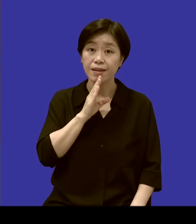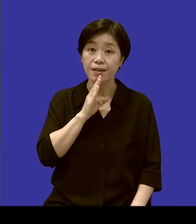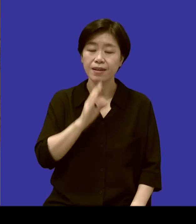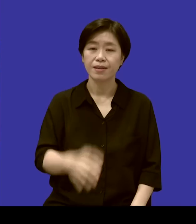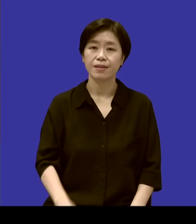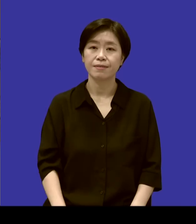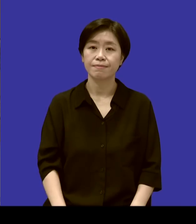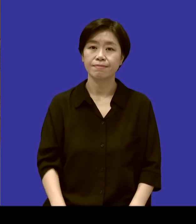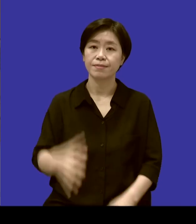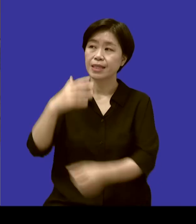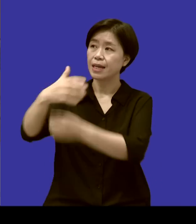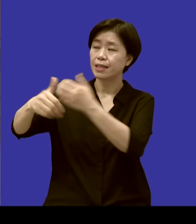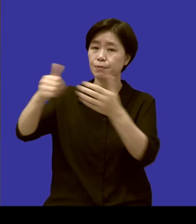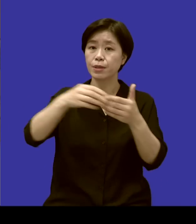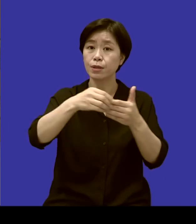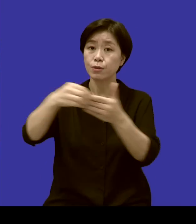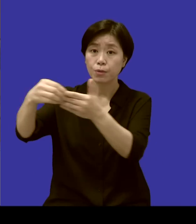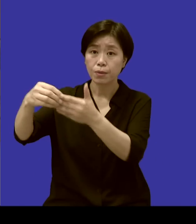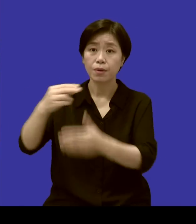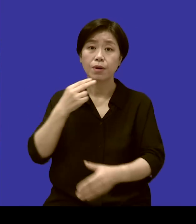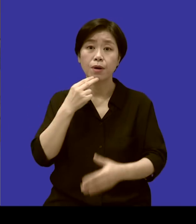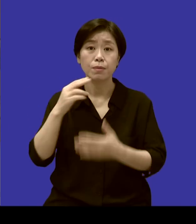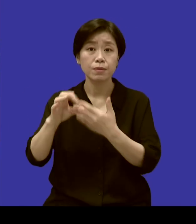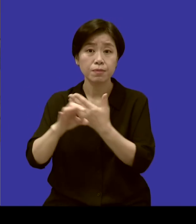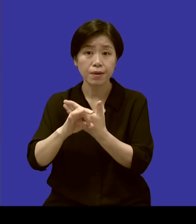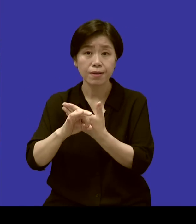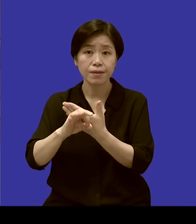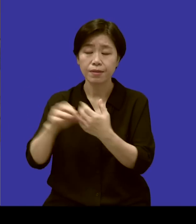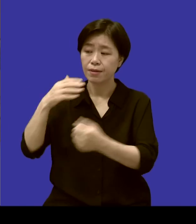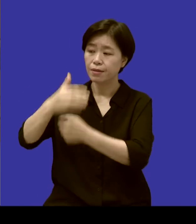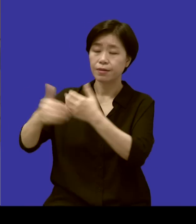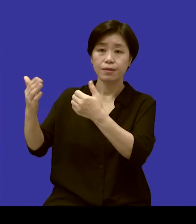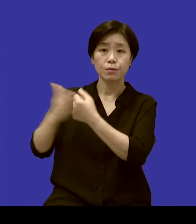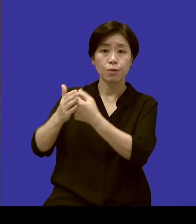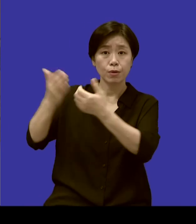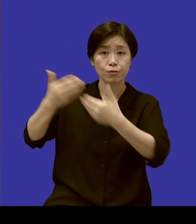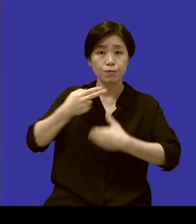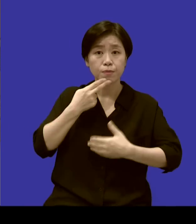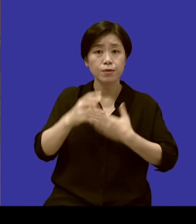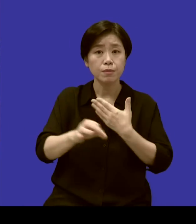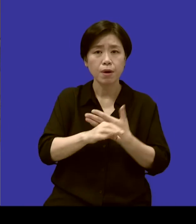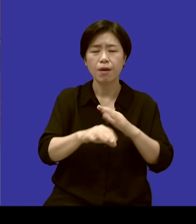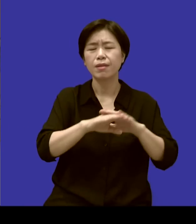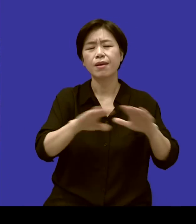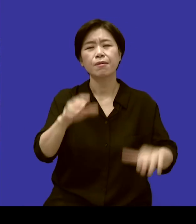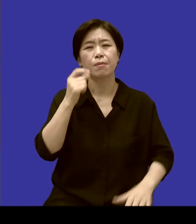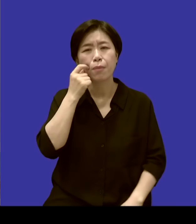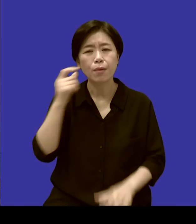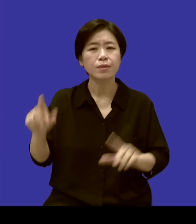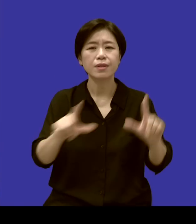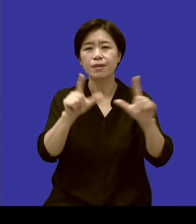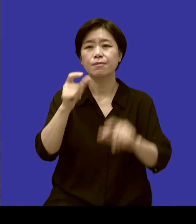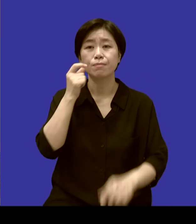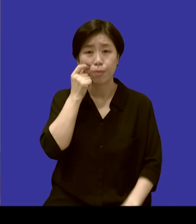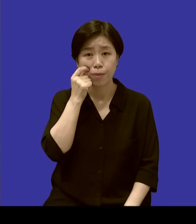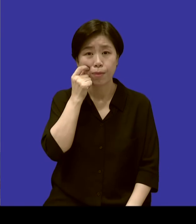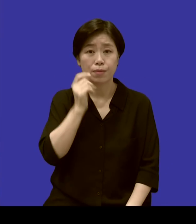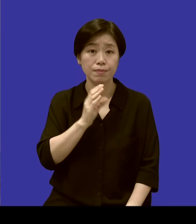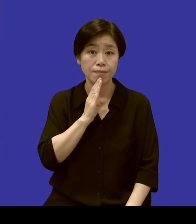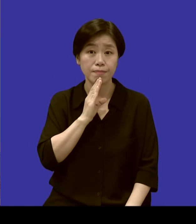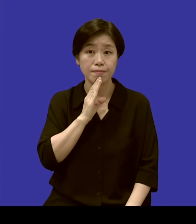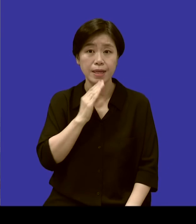불기둥 없었으면은 하나님이 먹이시지 않았으면은 결코 통과하지 못했던 그 시절들, 어려움들,